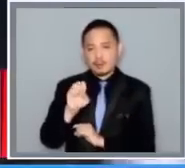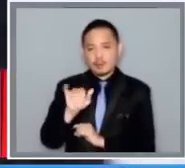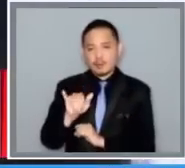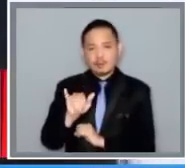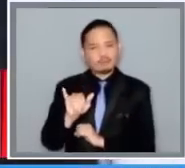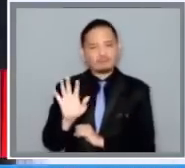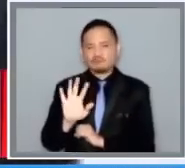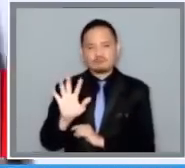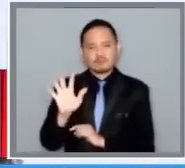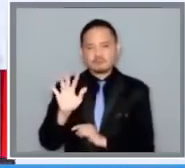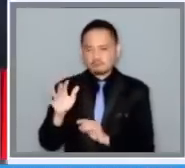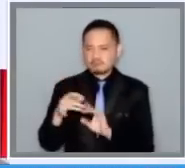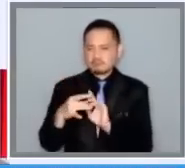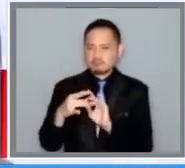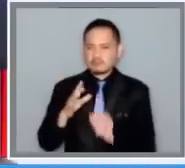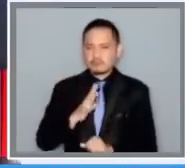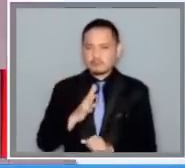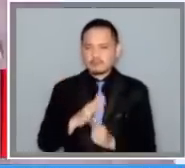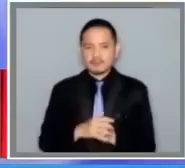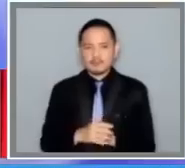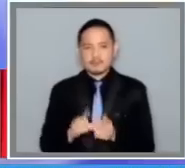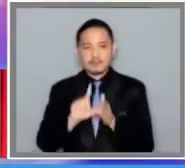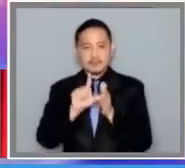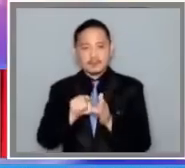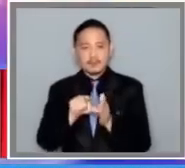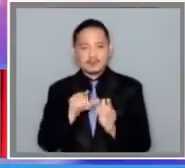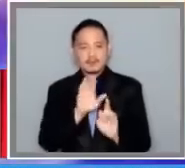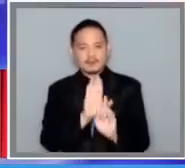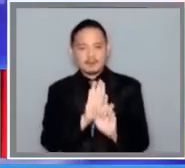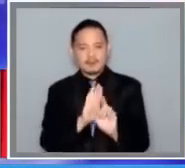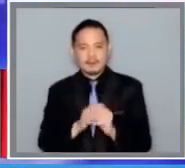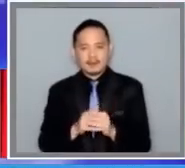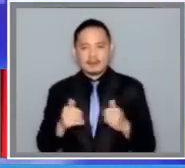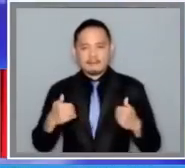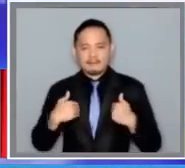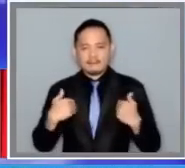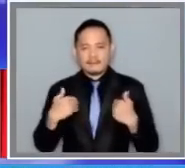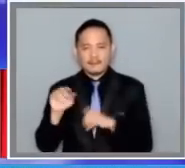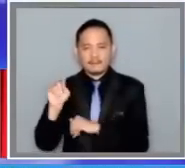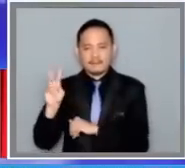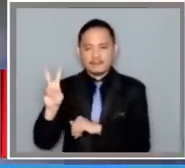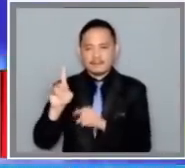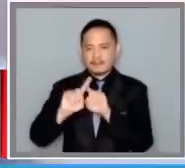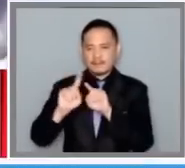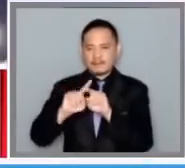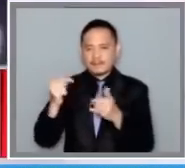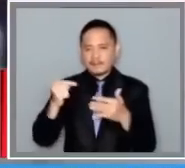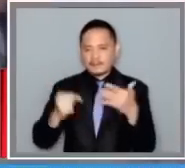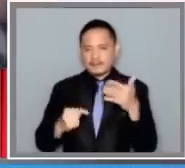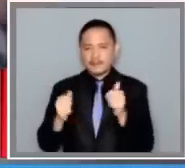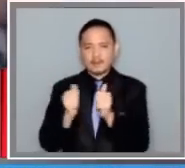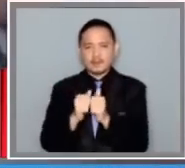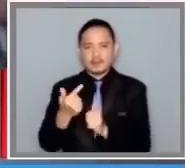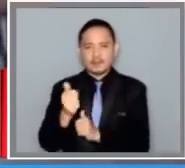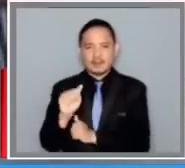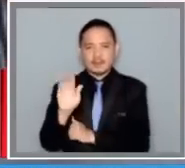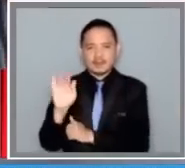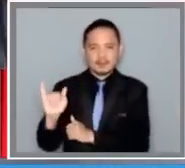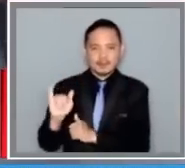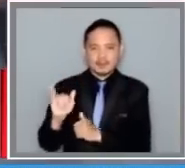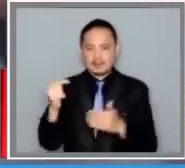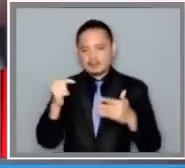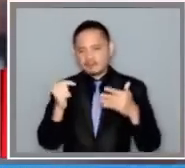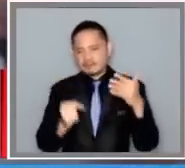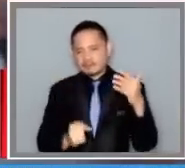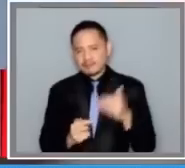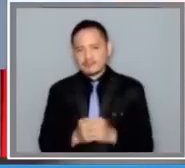si Carla sa upcoming Kapuso serye na Stolen Life na reunion project nila ni Gabby Concepcion. Pagdating sa issue tungkol sa